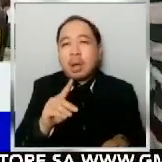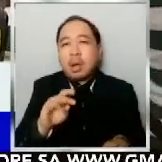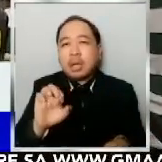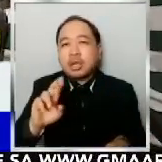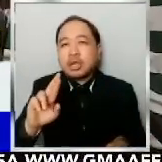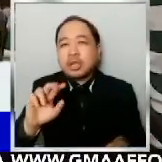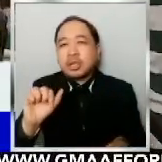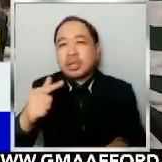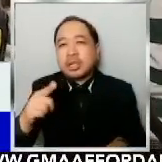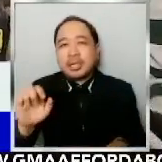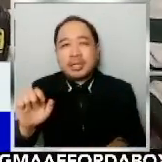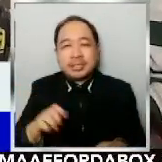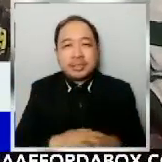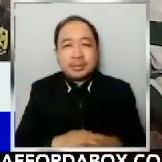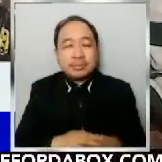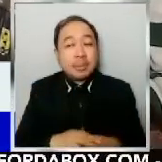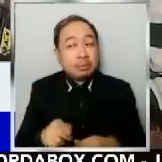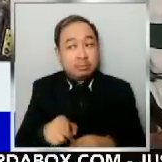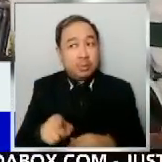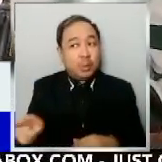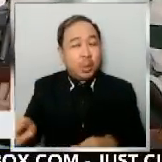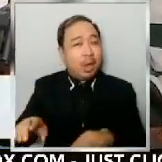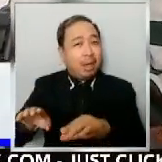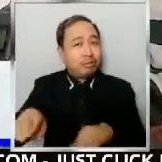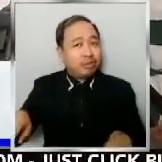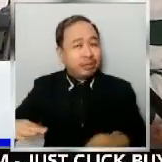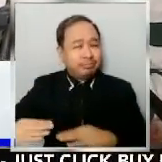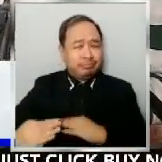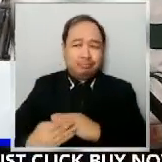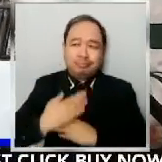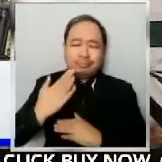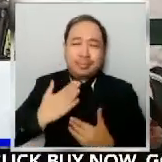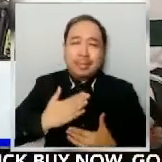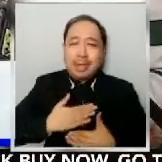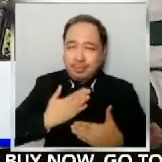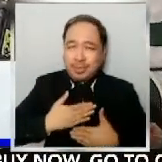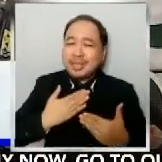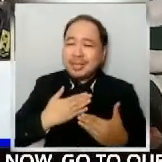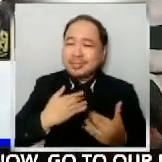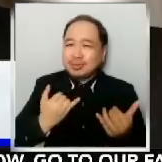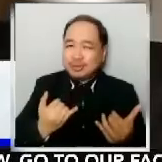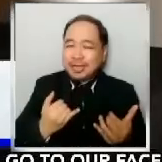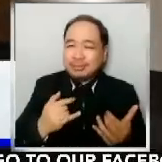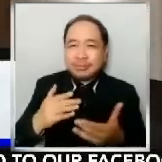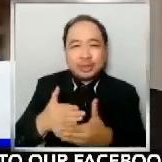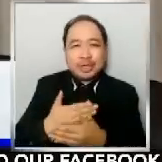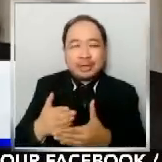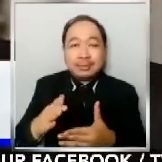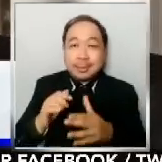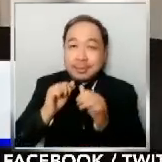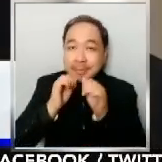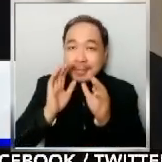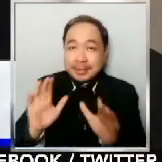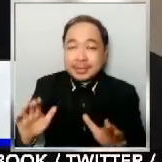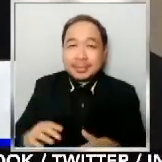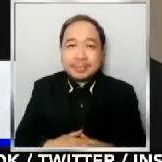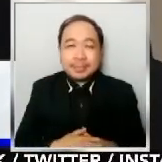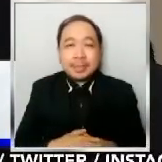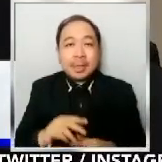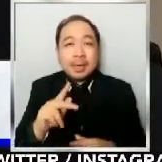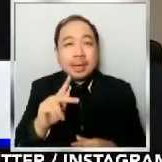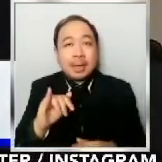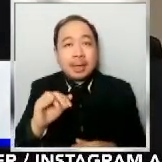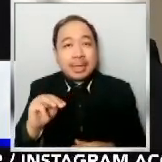yung happiness ng mga bata and syempre nakakapag-share kami ng mga blessings. At si Nakim De Leon at